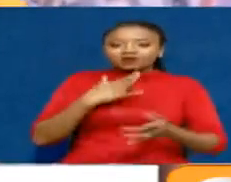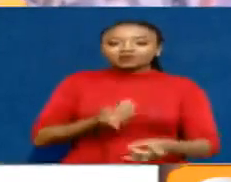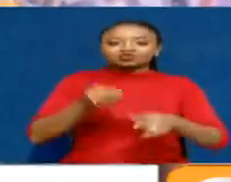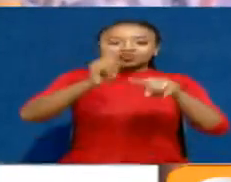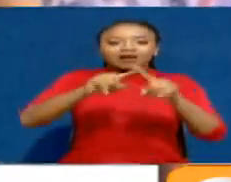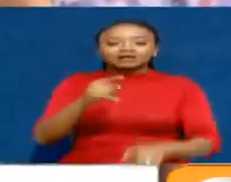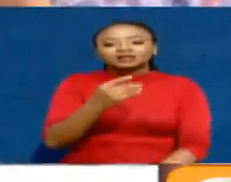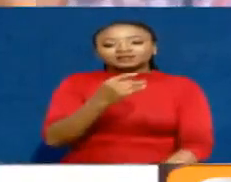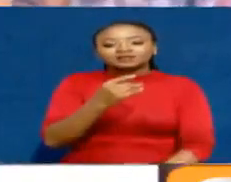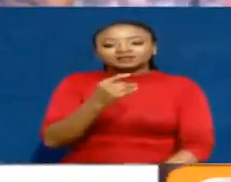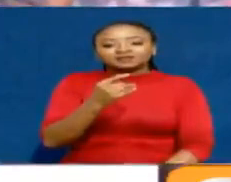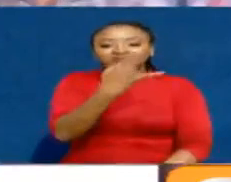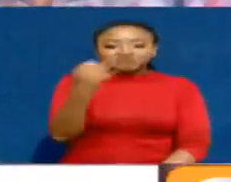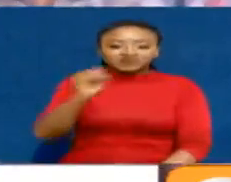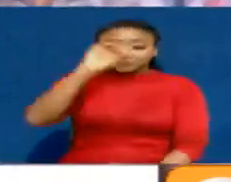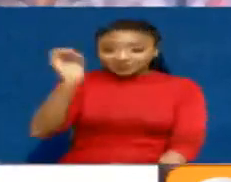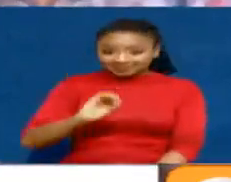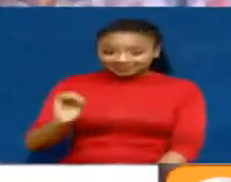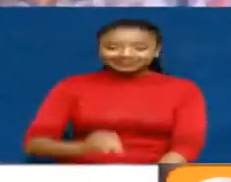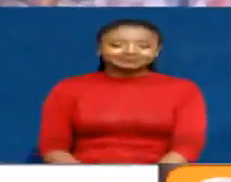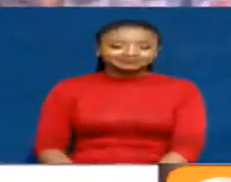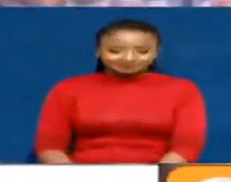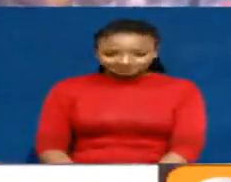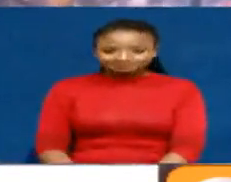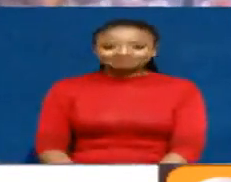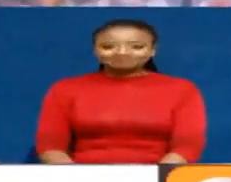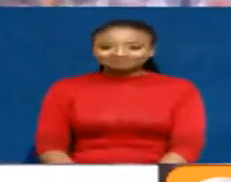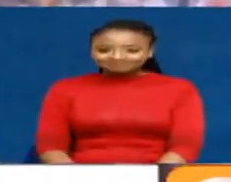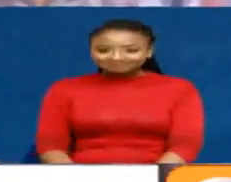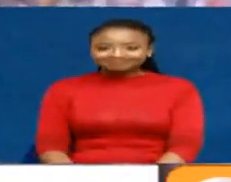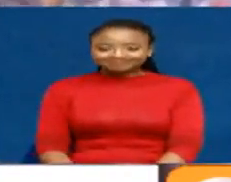hadi 35%,